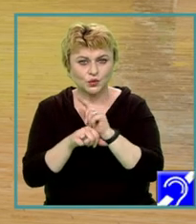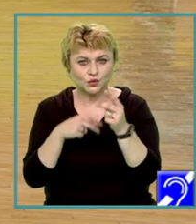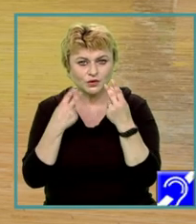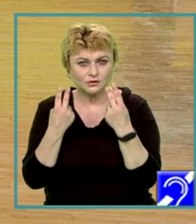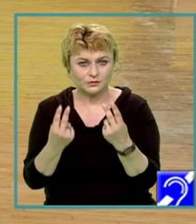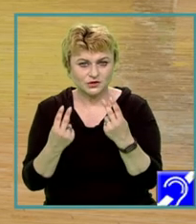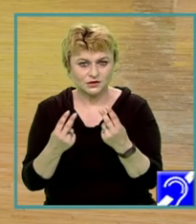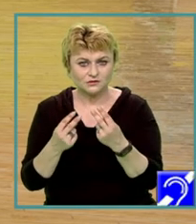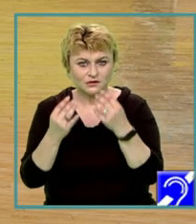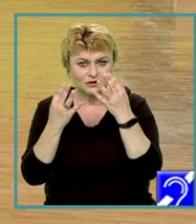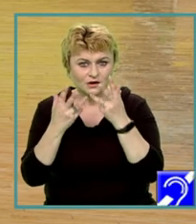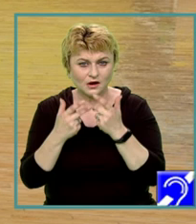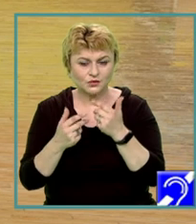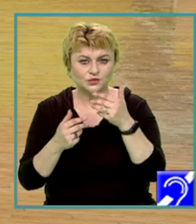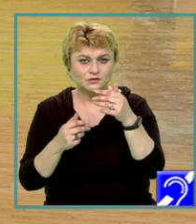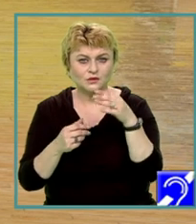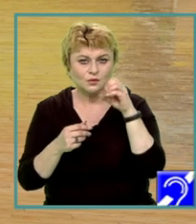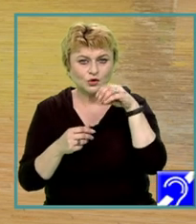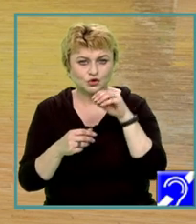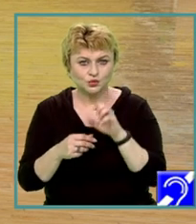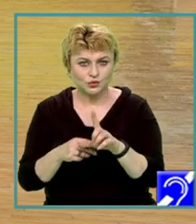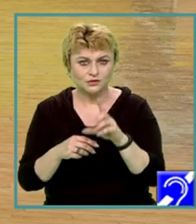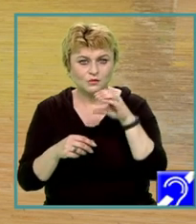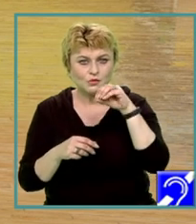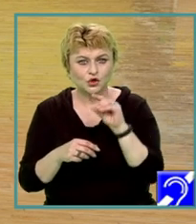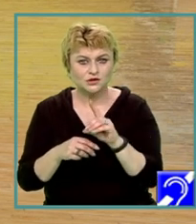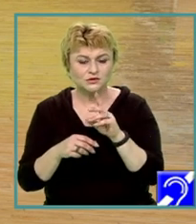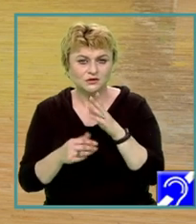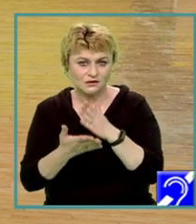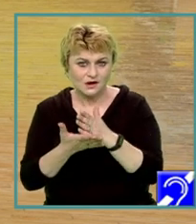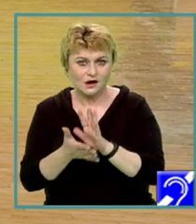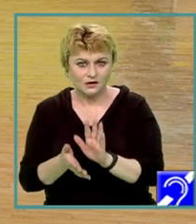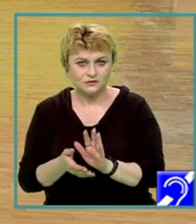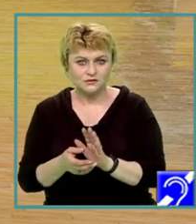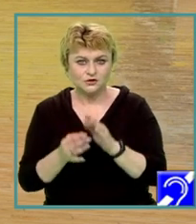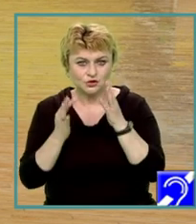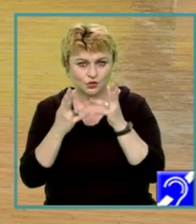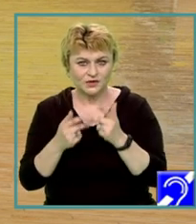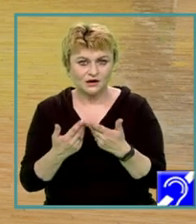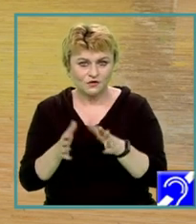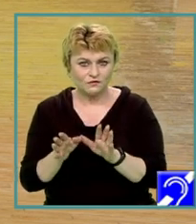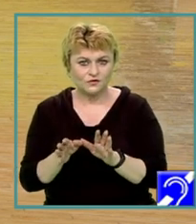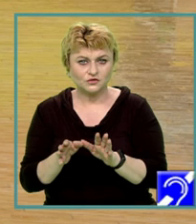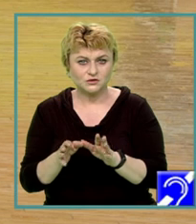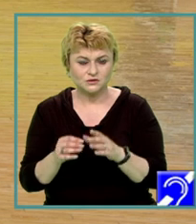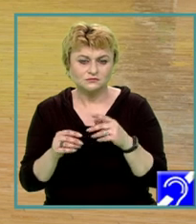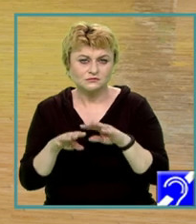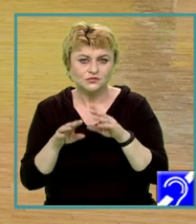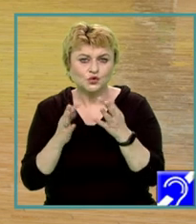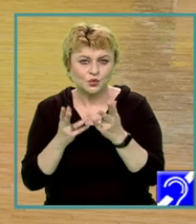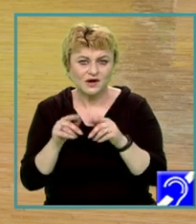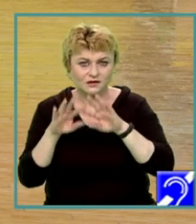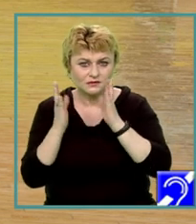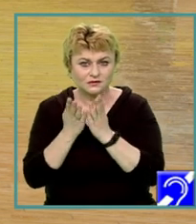parte calculul unui modul al unui număr real în cazul acesta numerele au fost numere întregi sunt